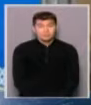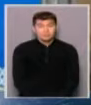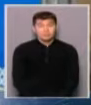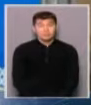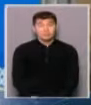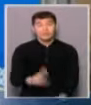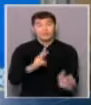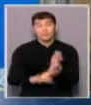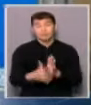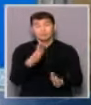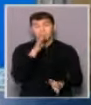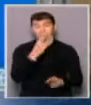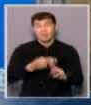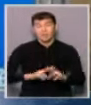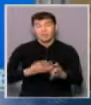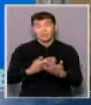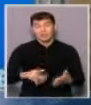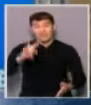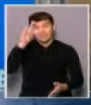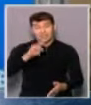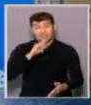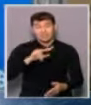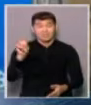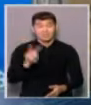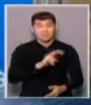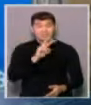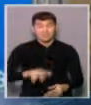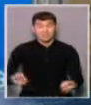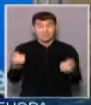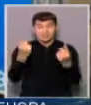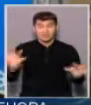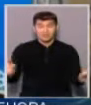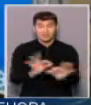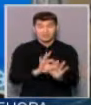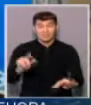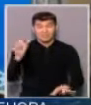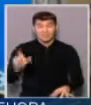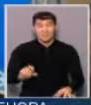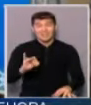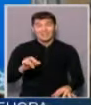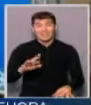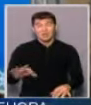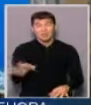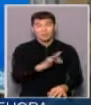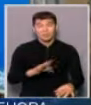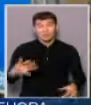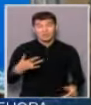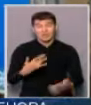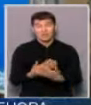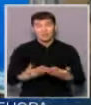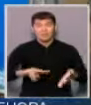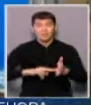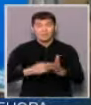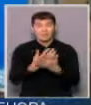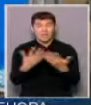К 85-летию заслуженного деятеля Казахстана и Кыргызстана, известного композитора Ильи Жаканова, в области было запланировано